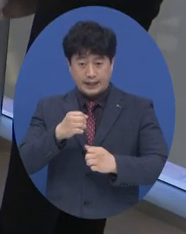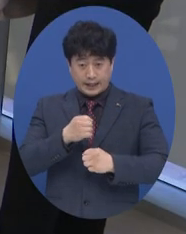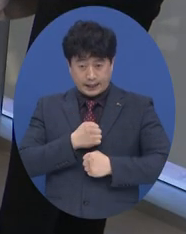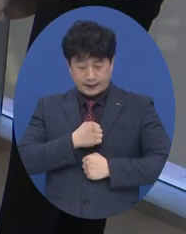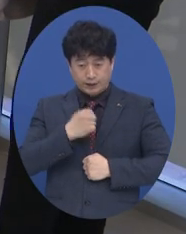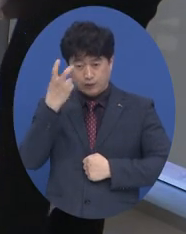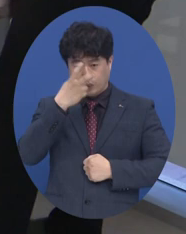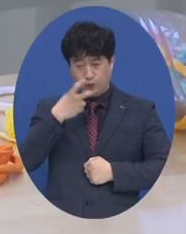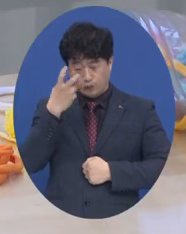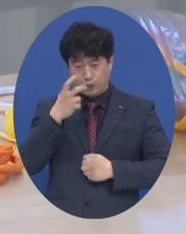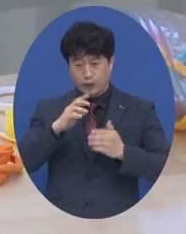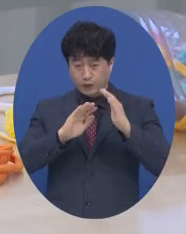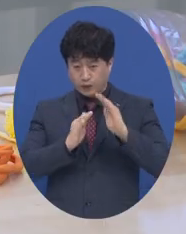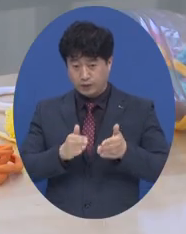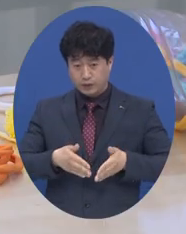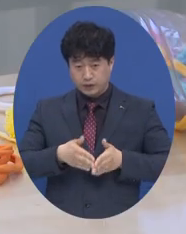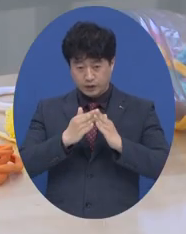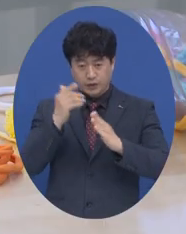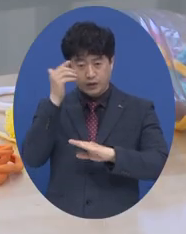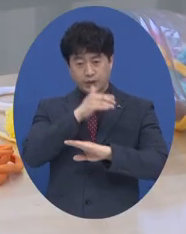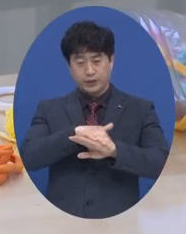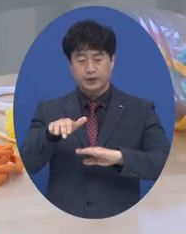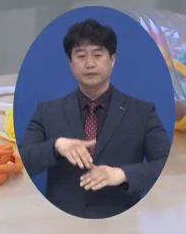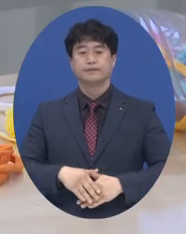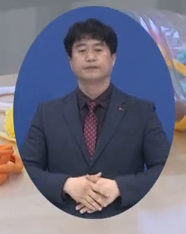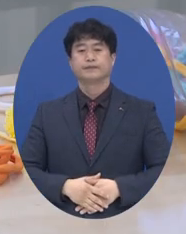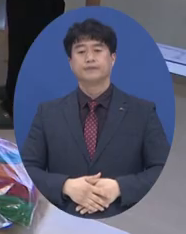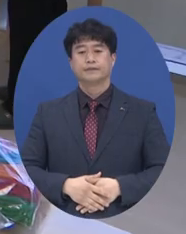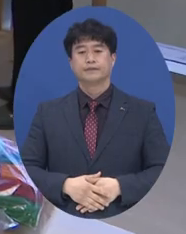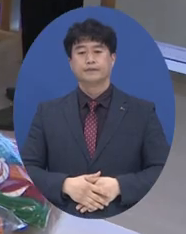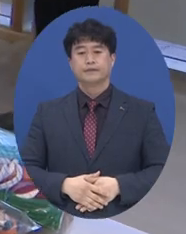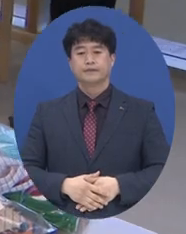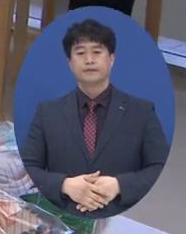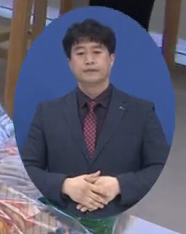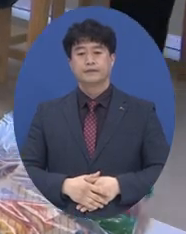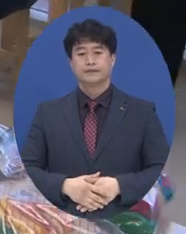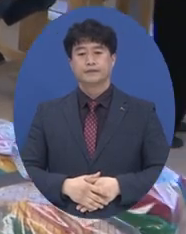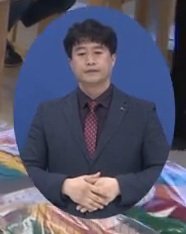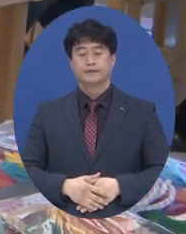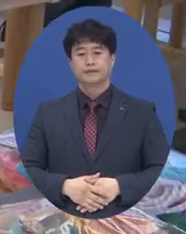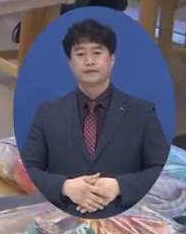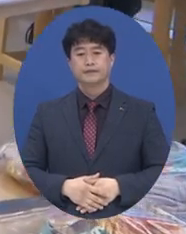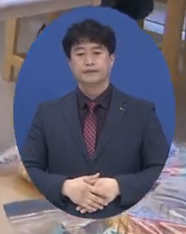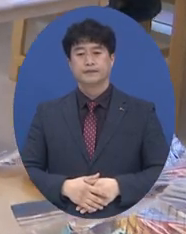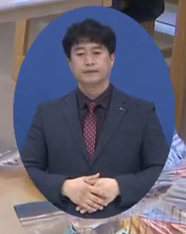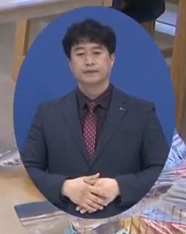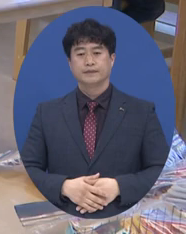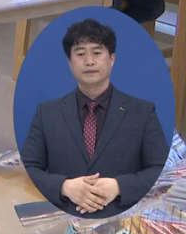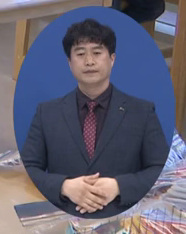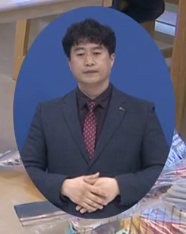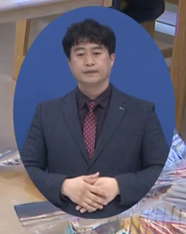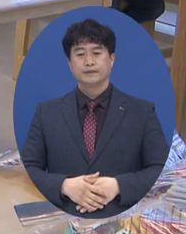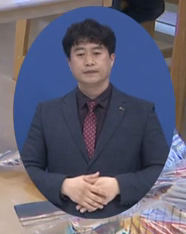안정적 돌봄 체계를 구축해 나가겠다는 구상입니다. 경기지TV 최지연입니다.